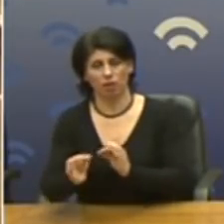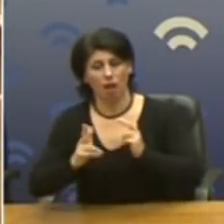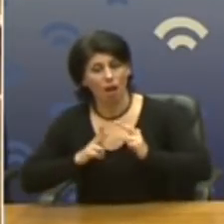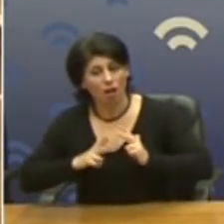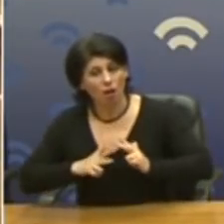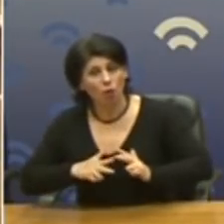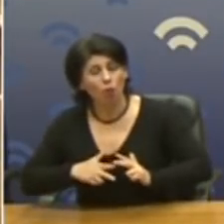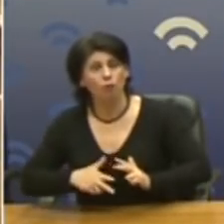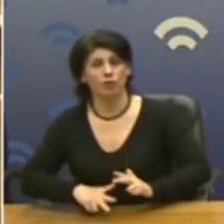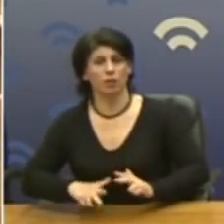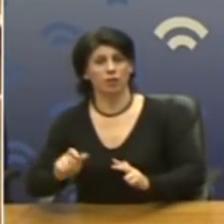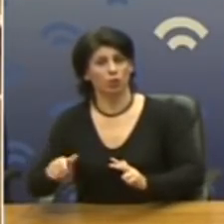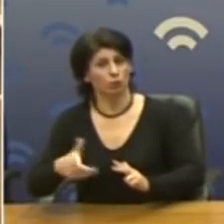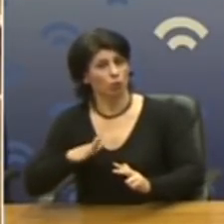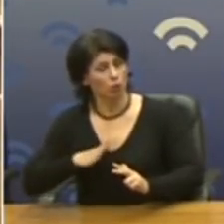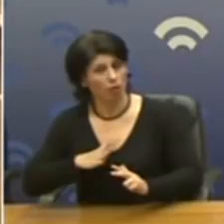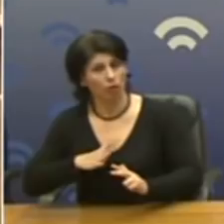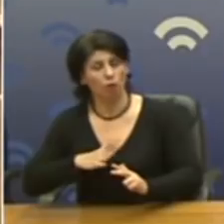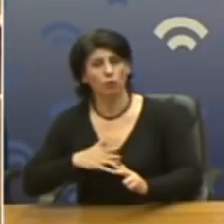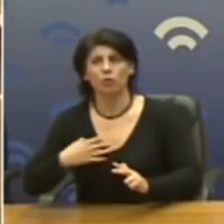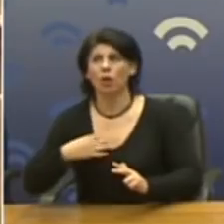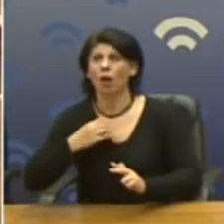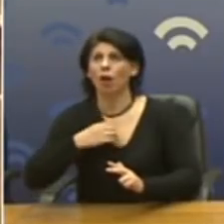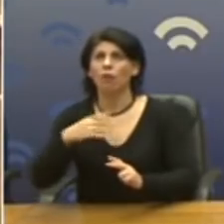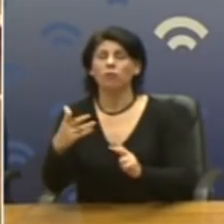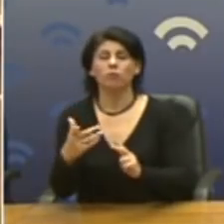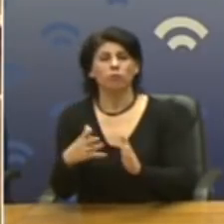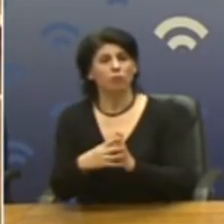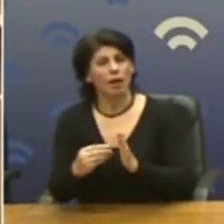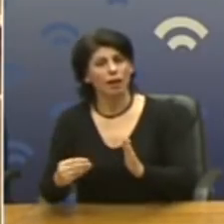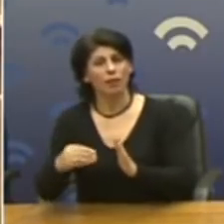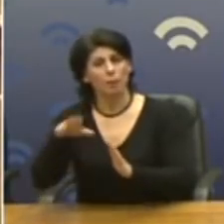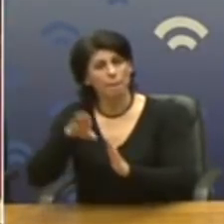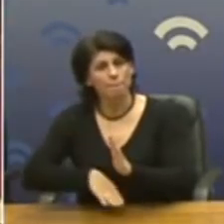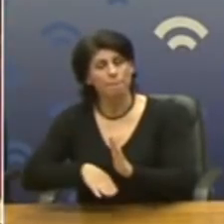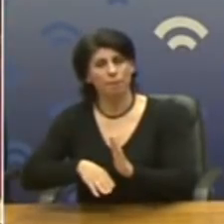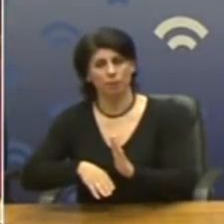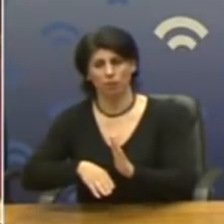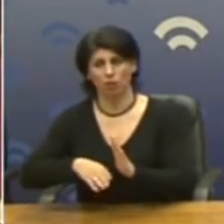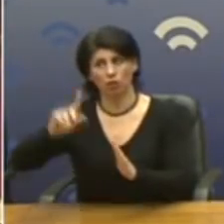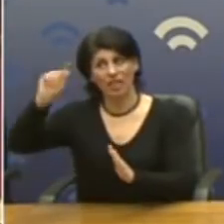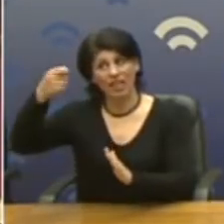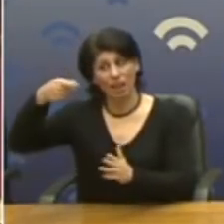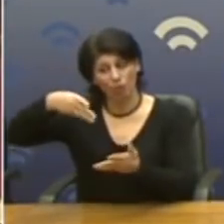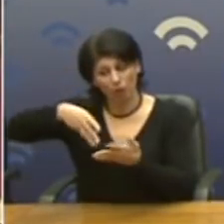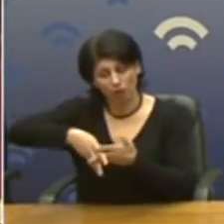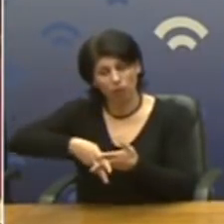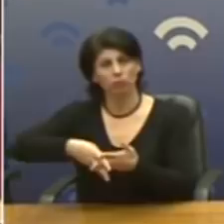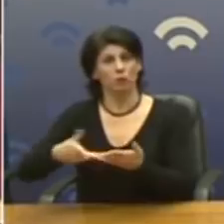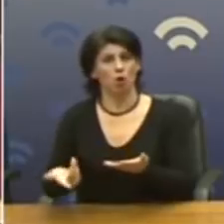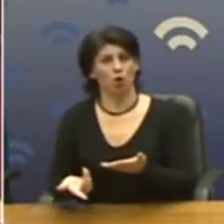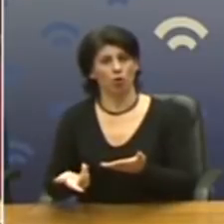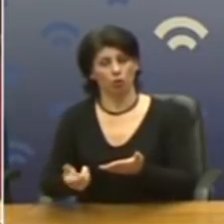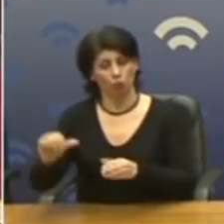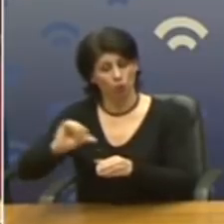ανακούφισης για λαϊκά στρώματα, όπως είναι, για παράδειγμα, η μείωση των τιμολογίων του ρεύματος, του νερού, η